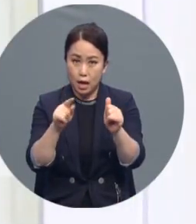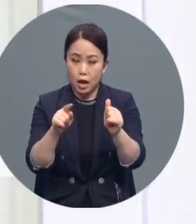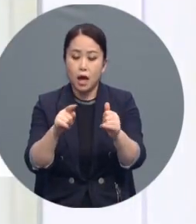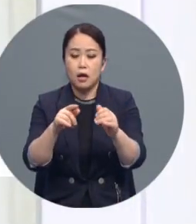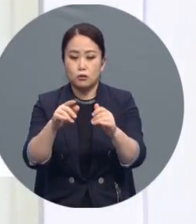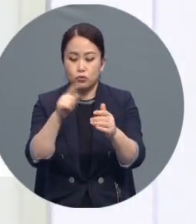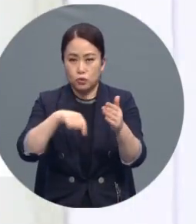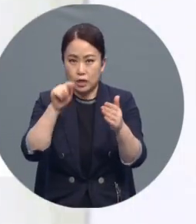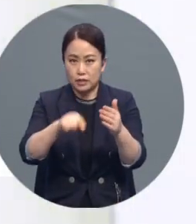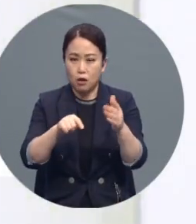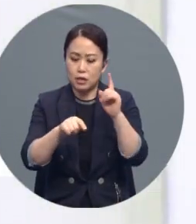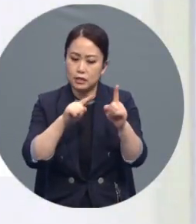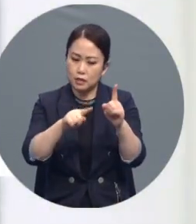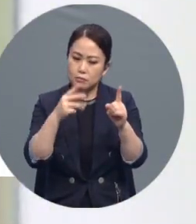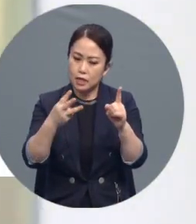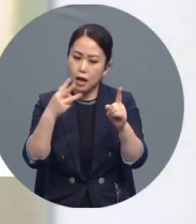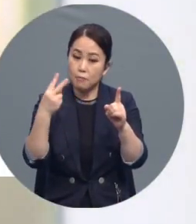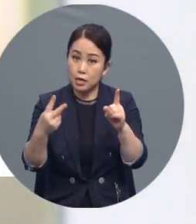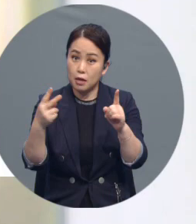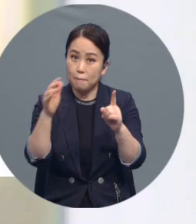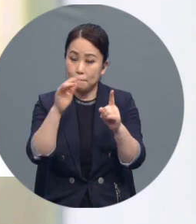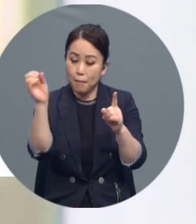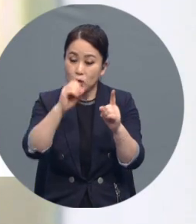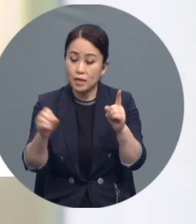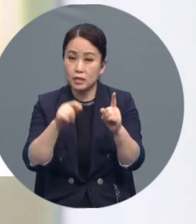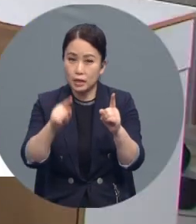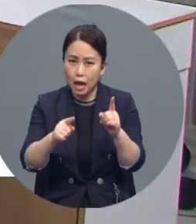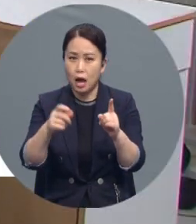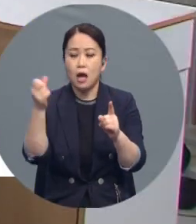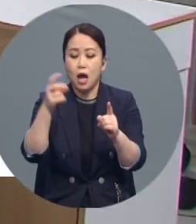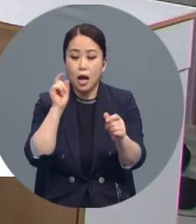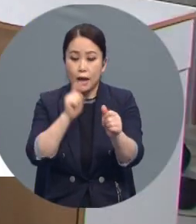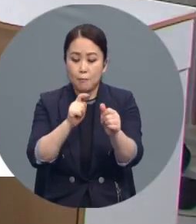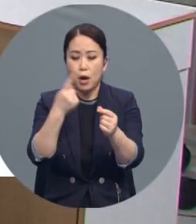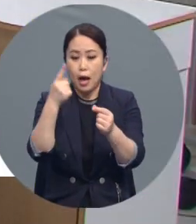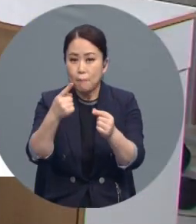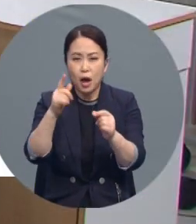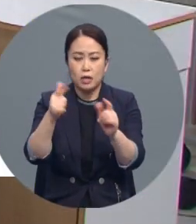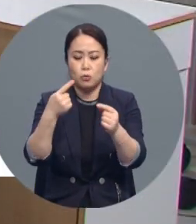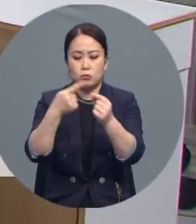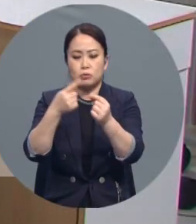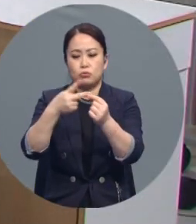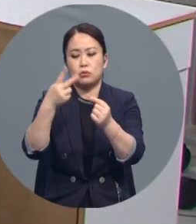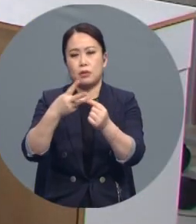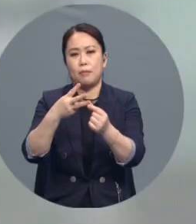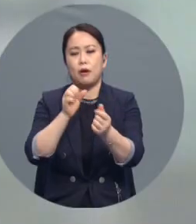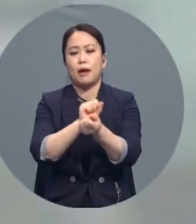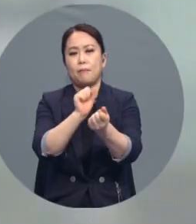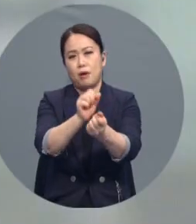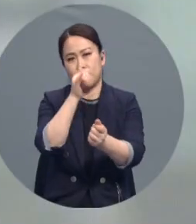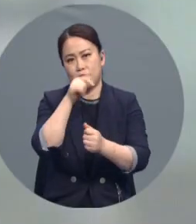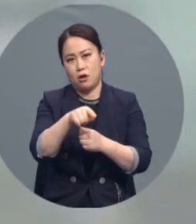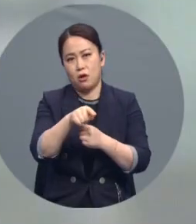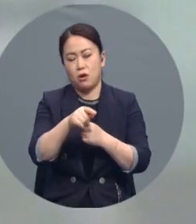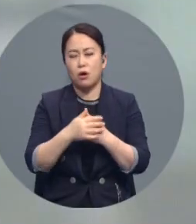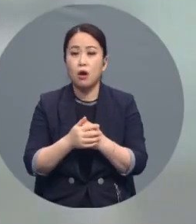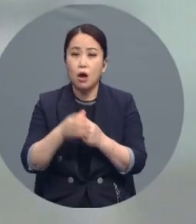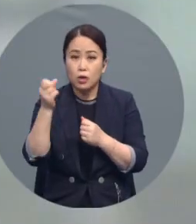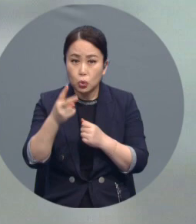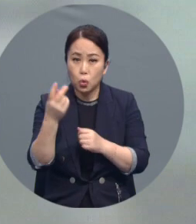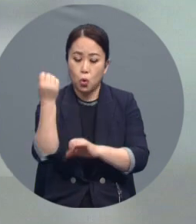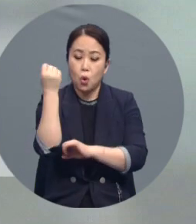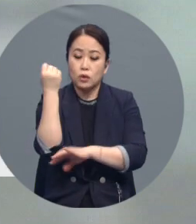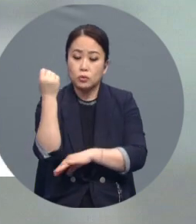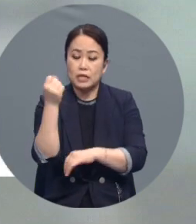1.32%인 100명이 재감염으로 추정돼 항체가 시간이 지나면서 감소하고 있는 것으로 보입니다. 특히 기존 오미크론